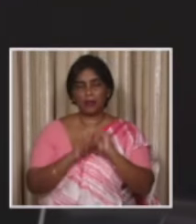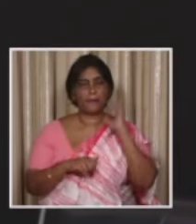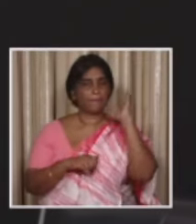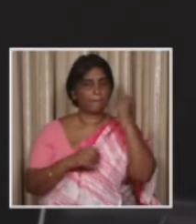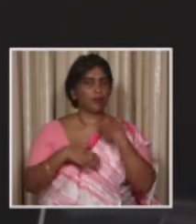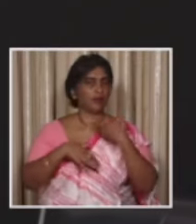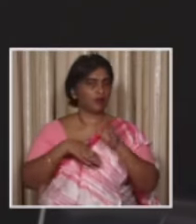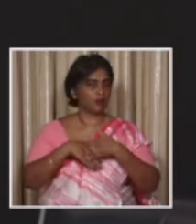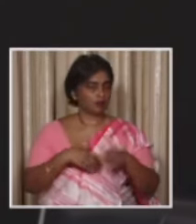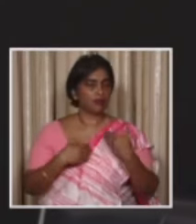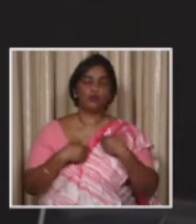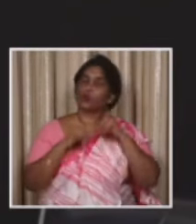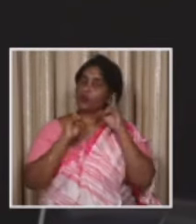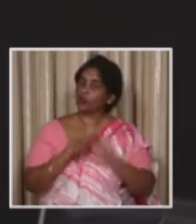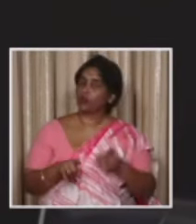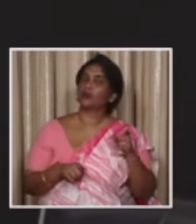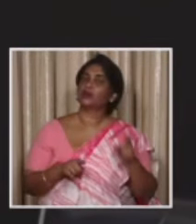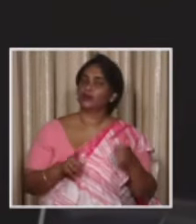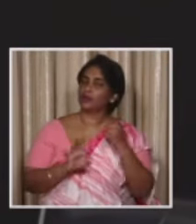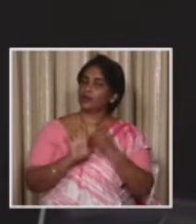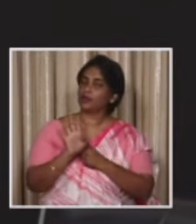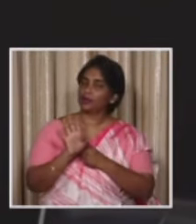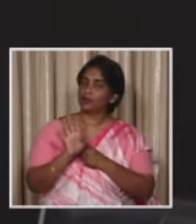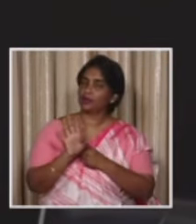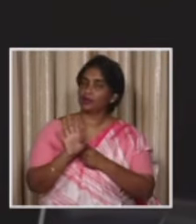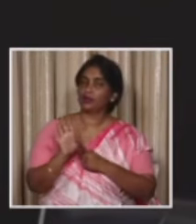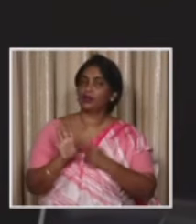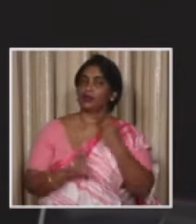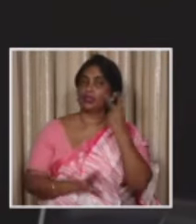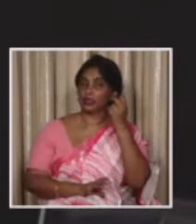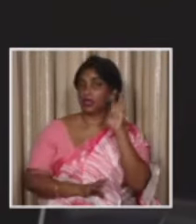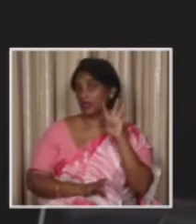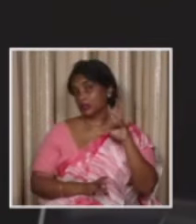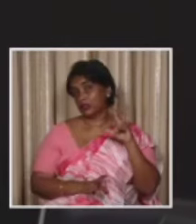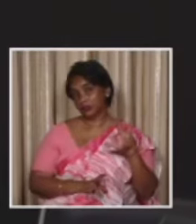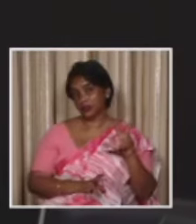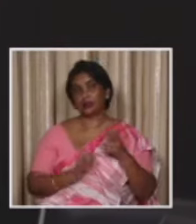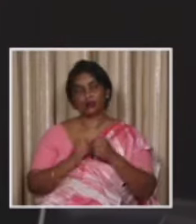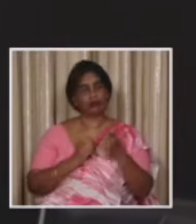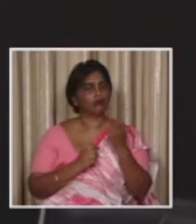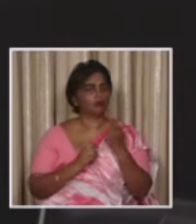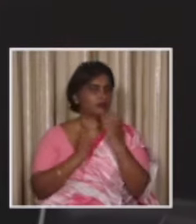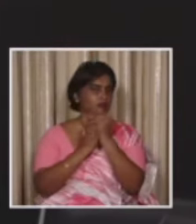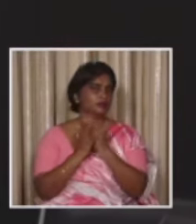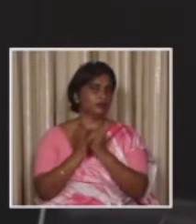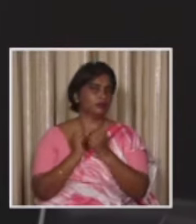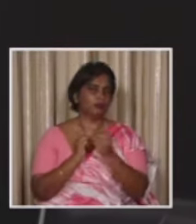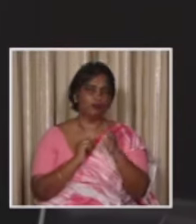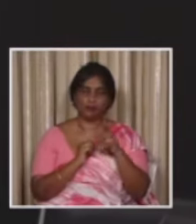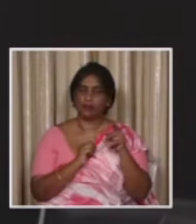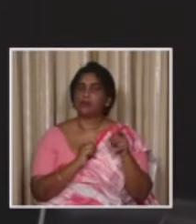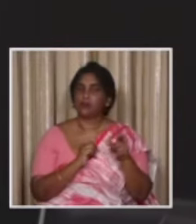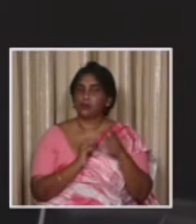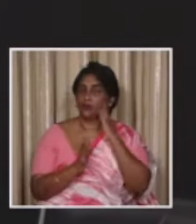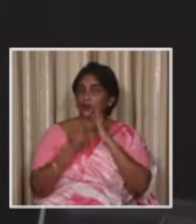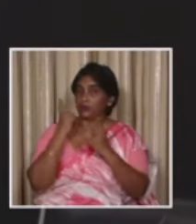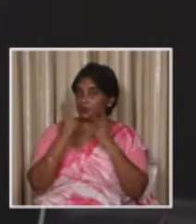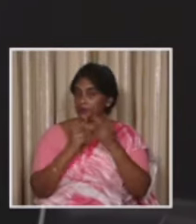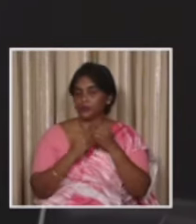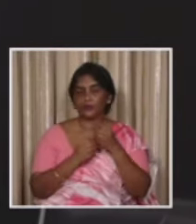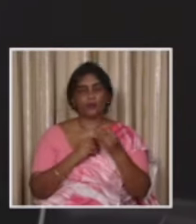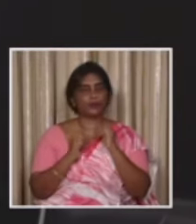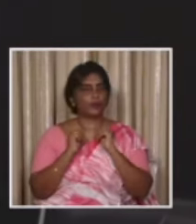වින්දා. ඒ නිසා අවුරුදු 2048 වෙනකන් ඒ ආර්ථික වැඩපිළිවෙල තුල සංචාර